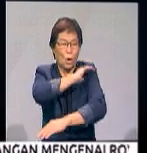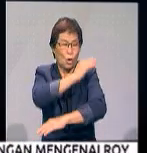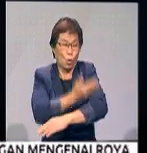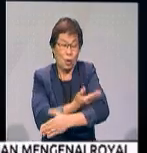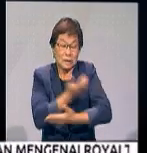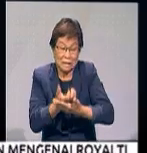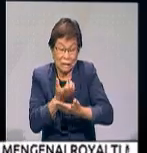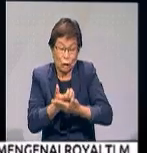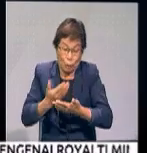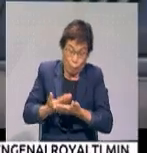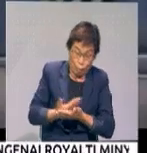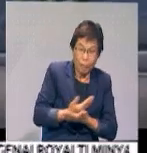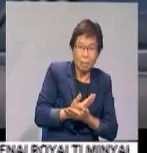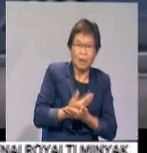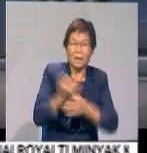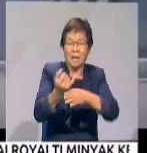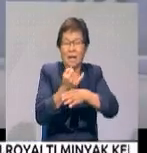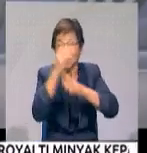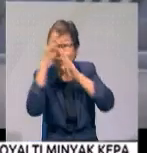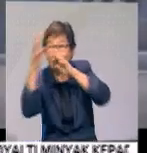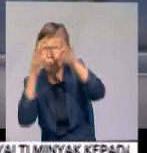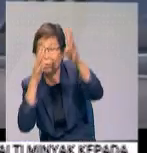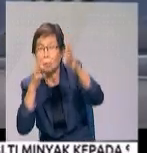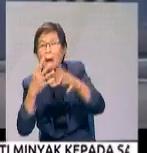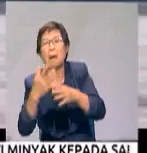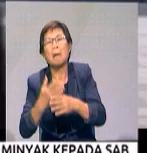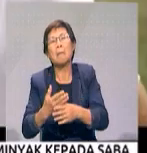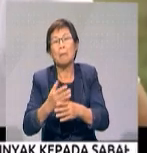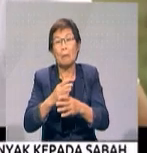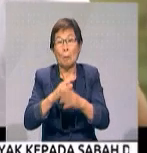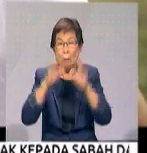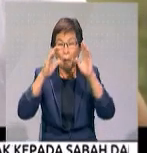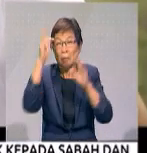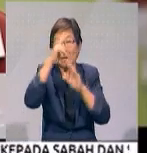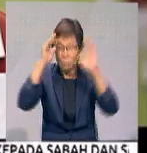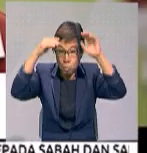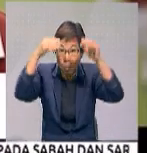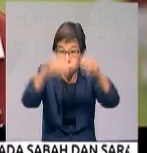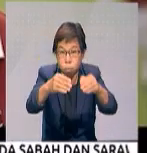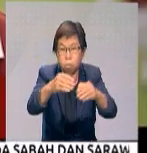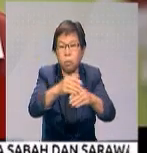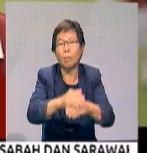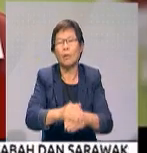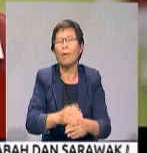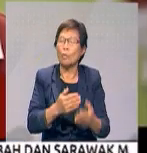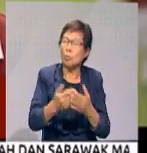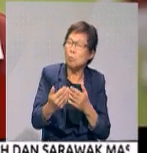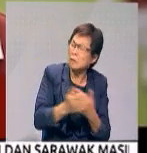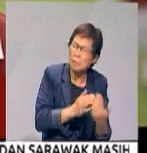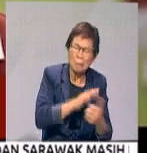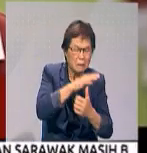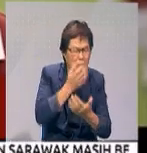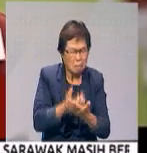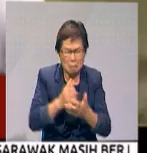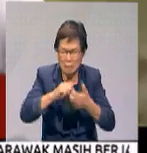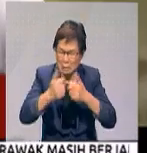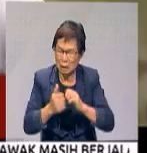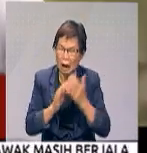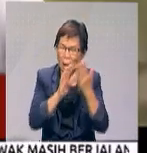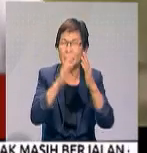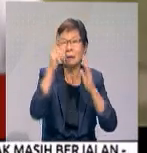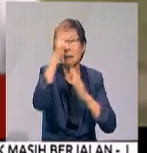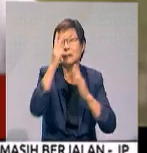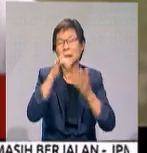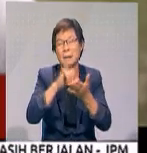ekonomi baru, industri kreatif masih mendapat perhatian kerajaan di sebalik kekangan ekonomi yang dihadapi kerajaan ketika